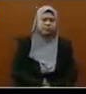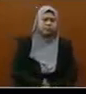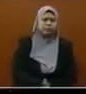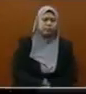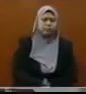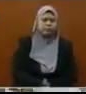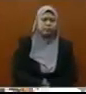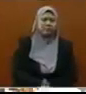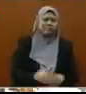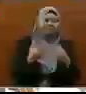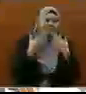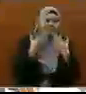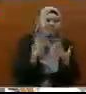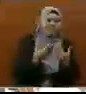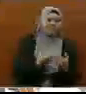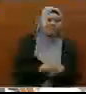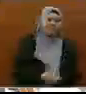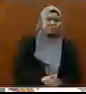Terima kasih.